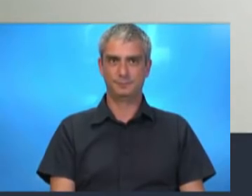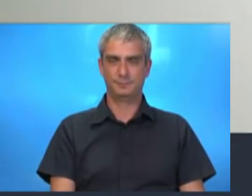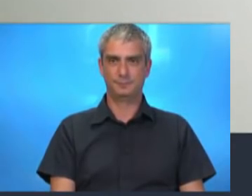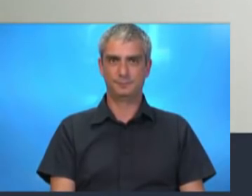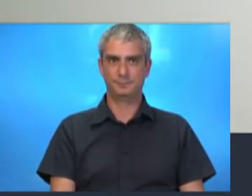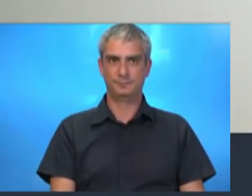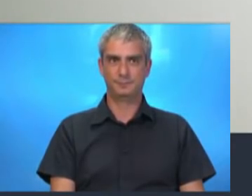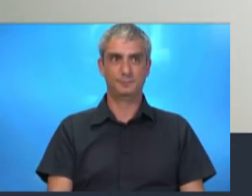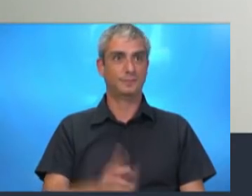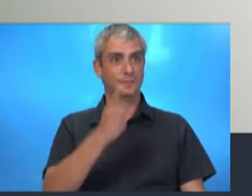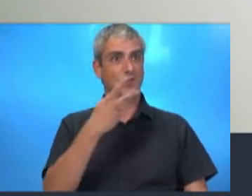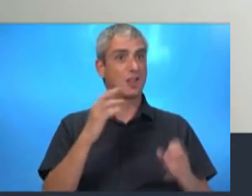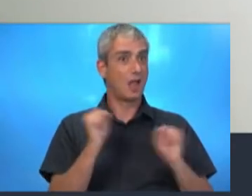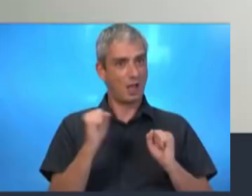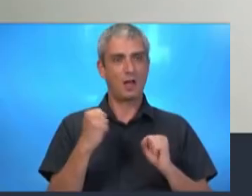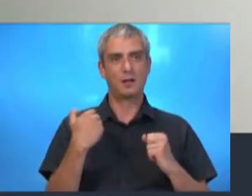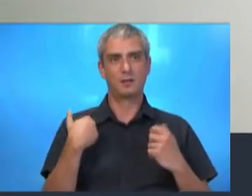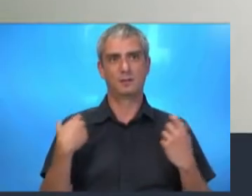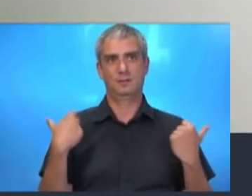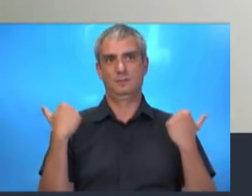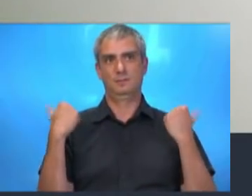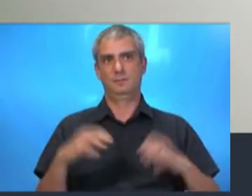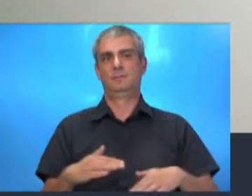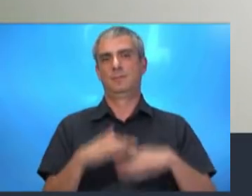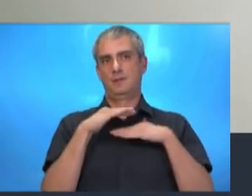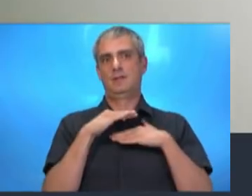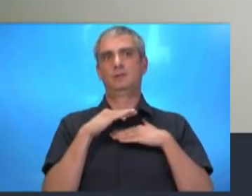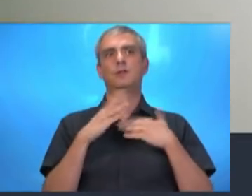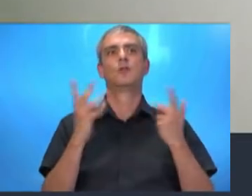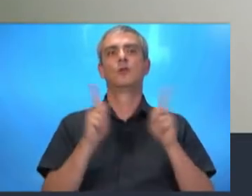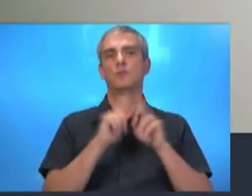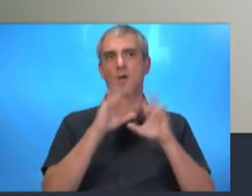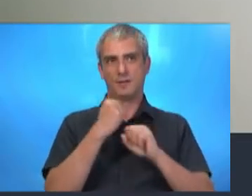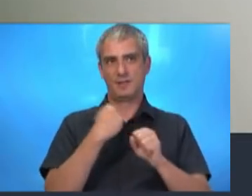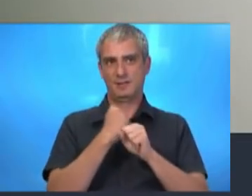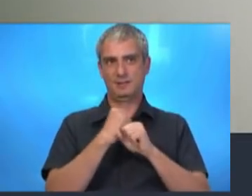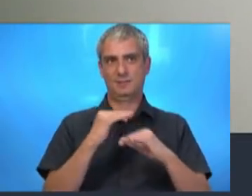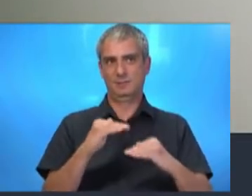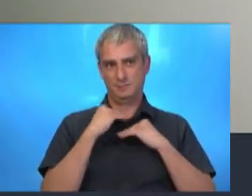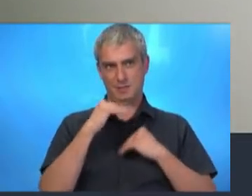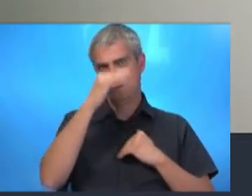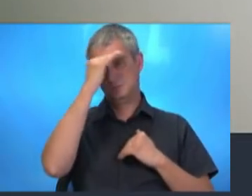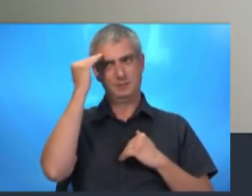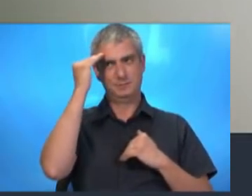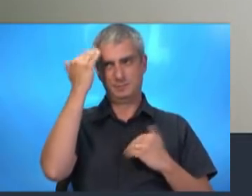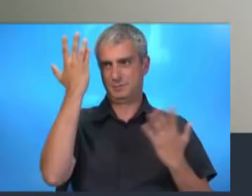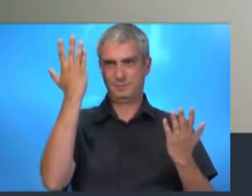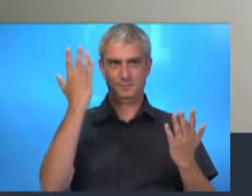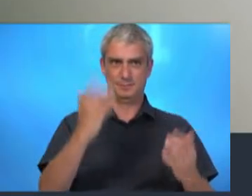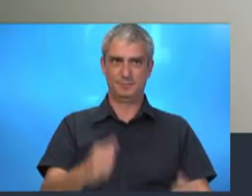אם הייתי שיותר קר אני שם את הדרידון. ככה הערב כמו הערב אני שם את השמחה הזאת, זה מספיק.